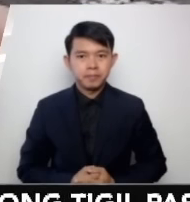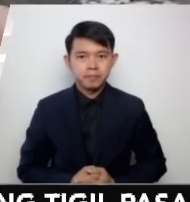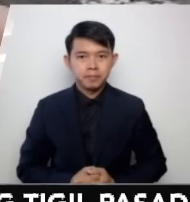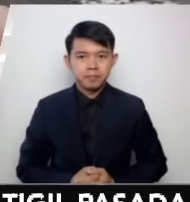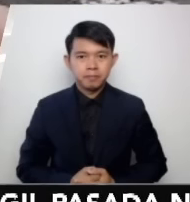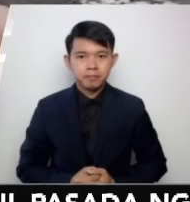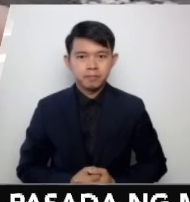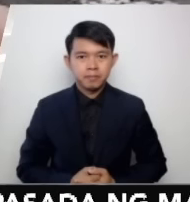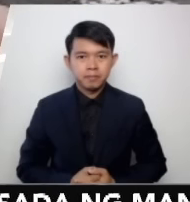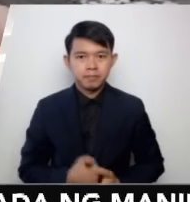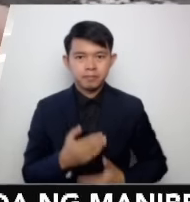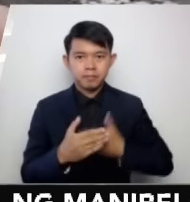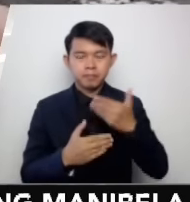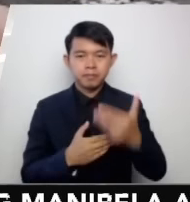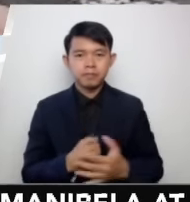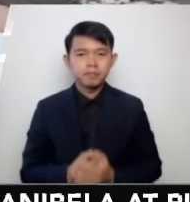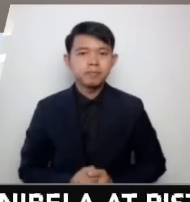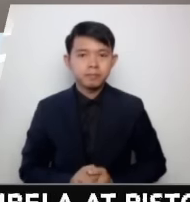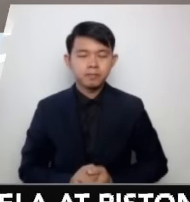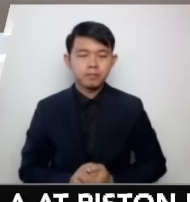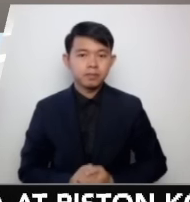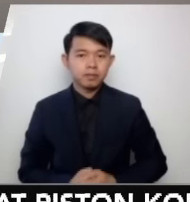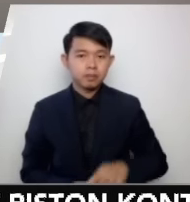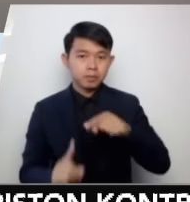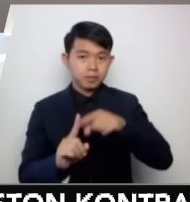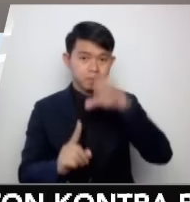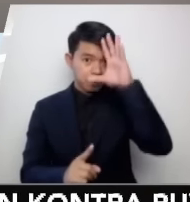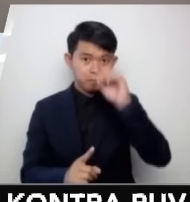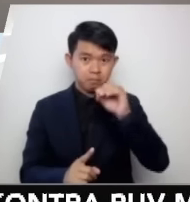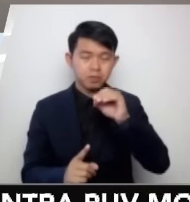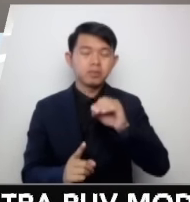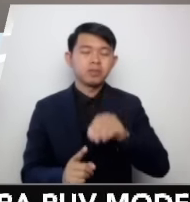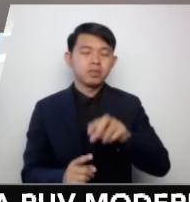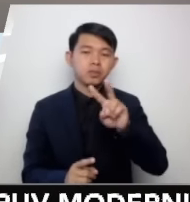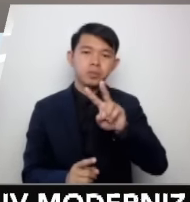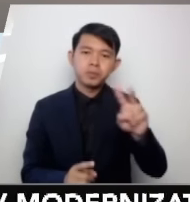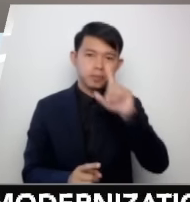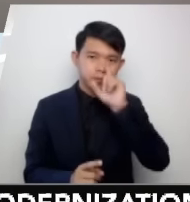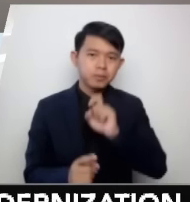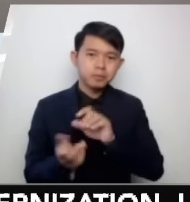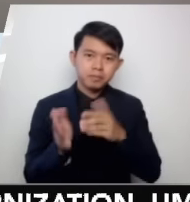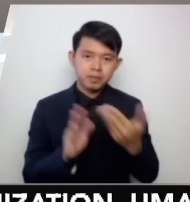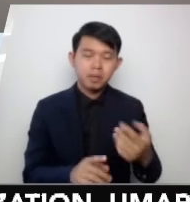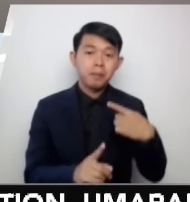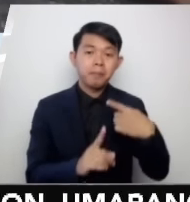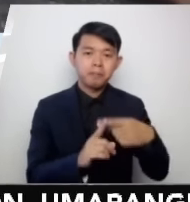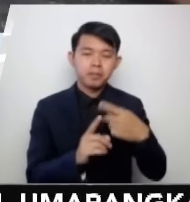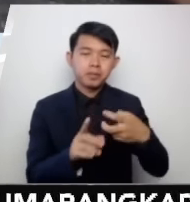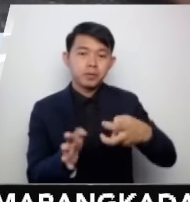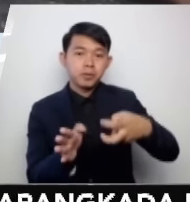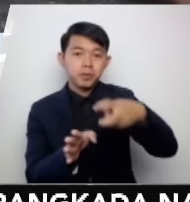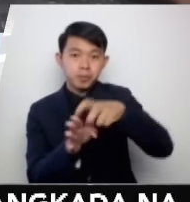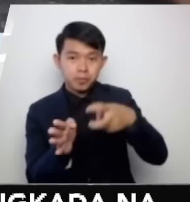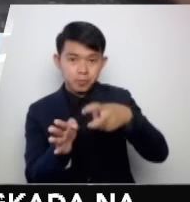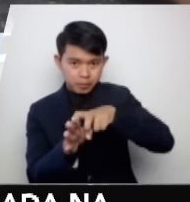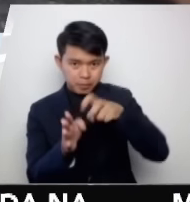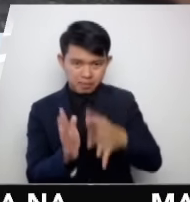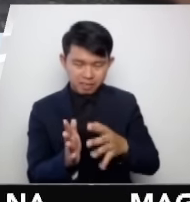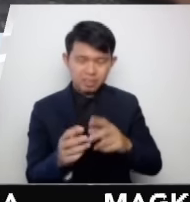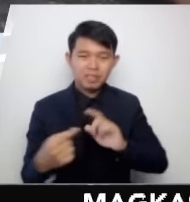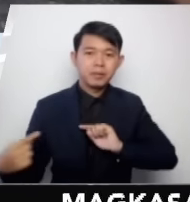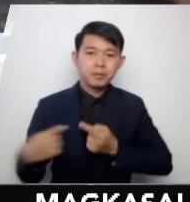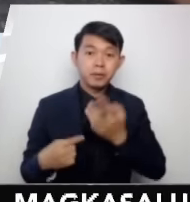Patay ang 22 anyos na lalaki at sugatan naman ang angkas niya sa motorsiklo matapos maaksidente sa Diosdado Macapagal